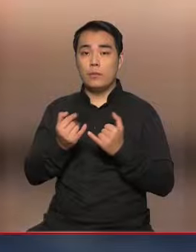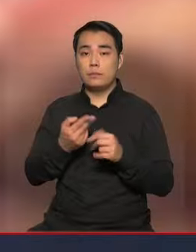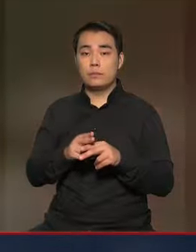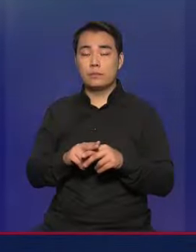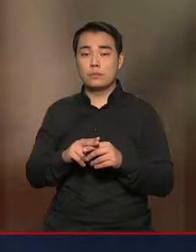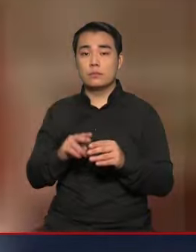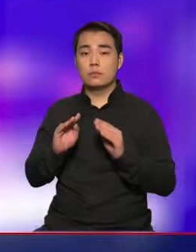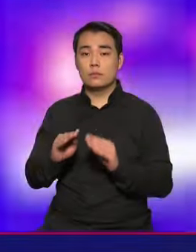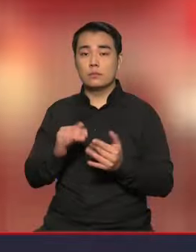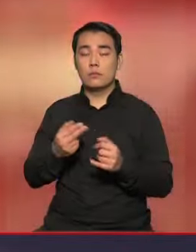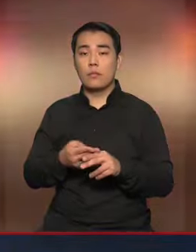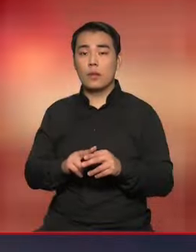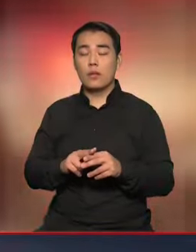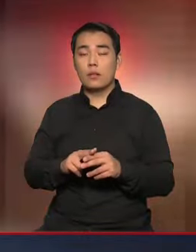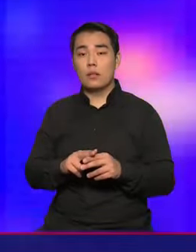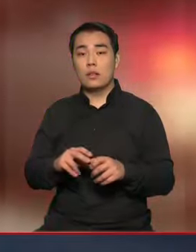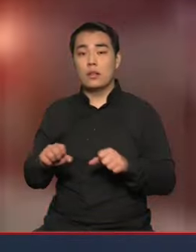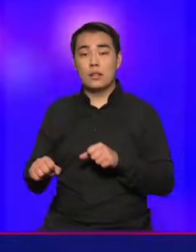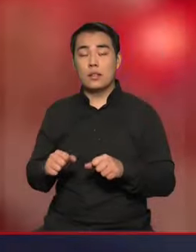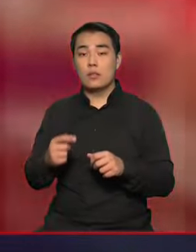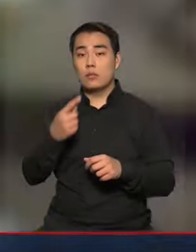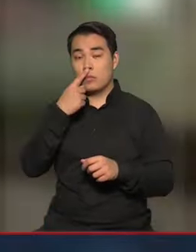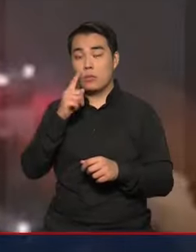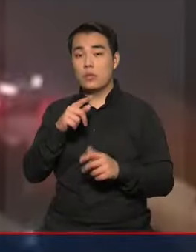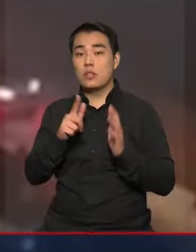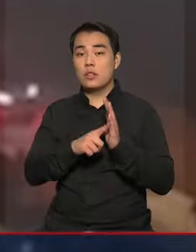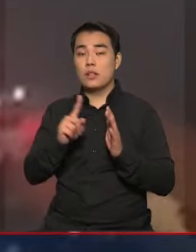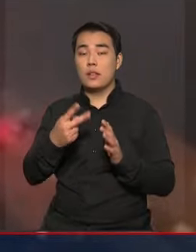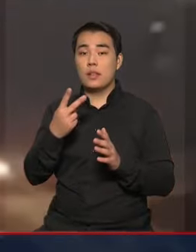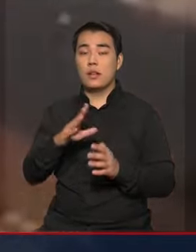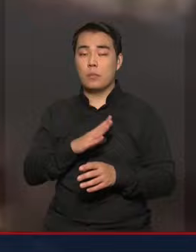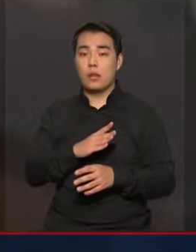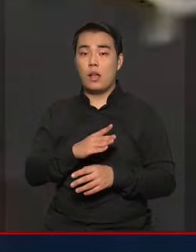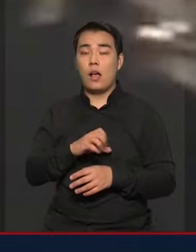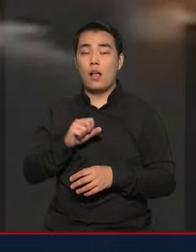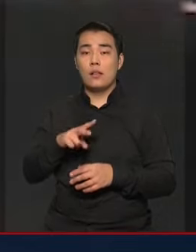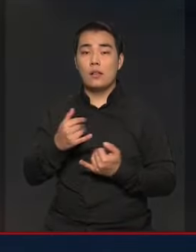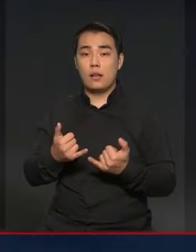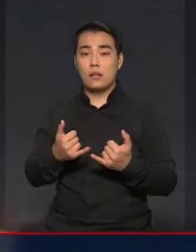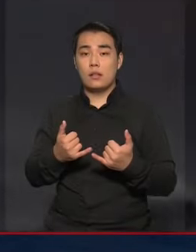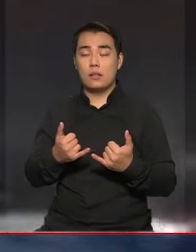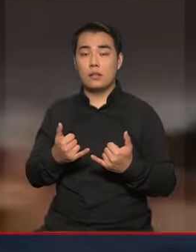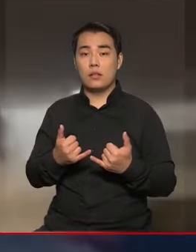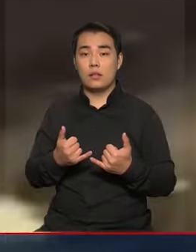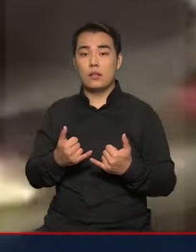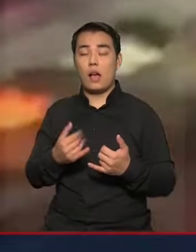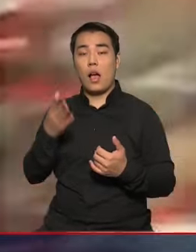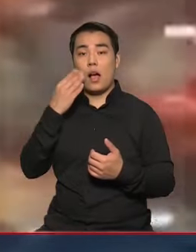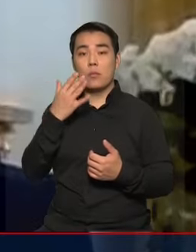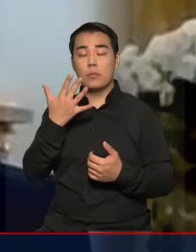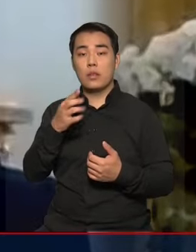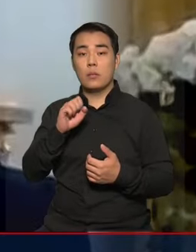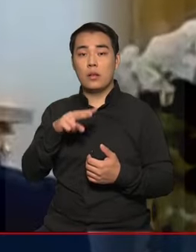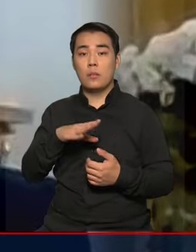бойынша магнитудасы 7.2 болып шықты. Ал енді Алматыда 5